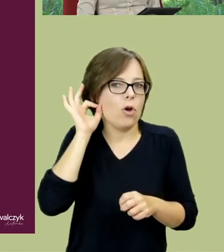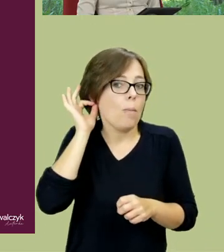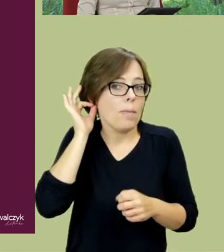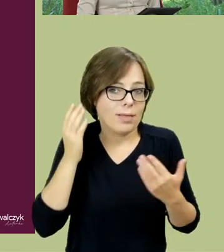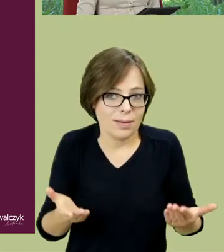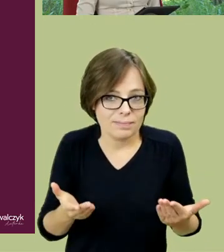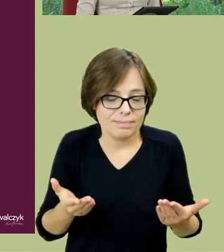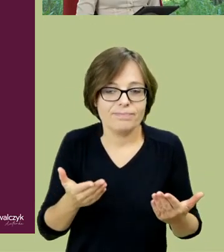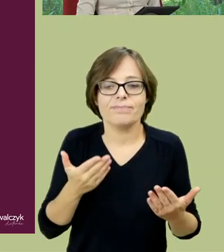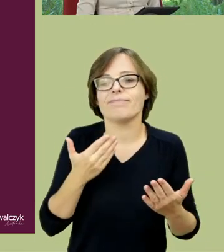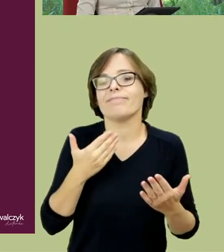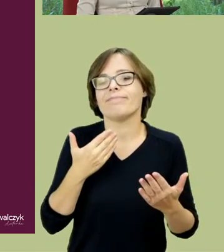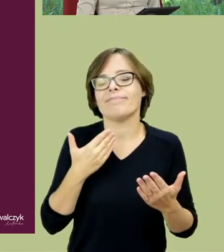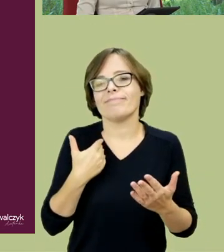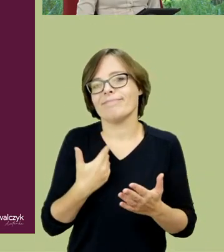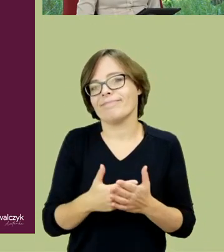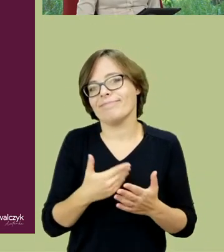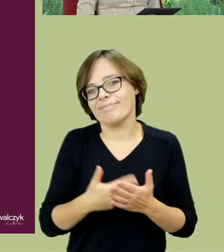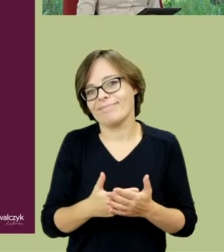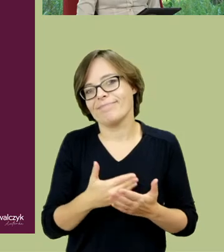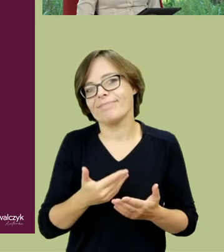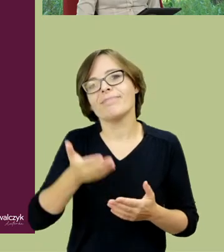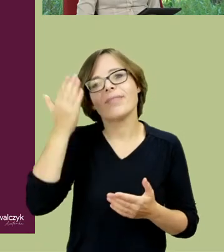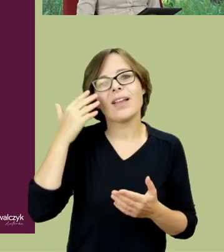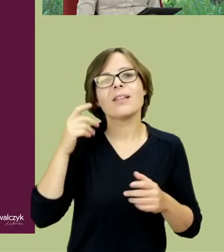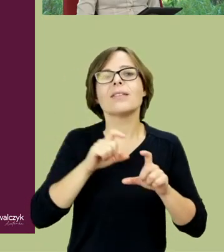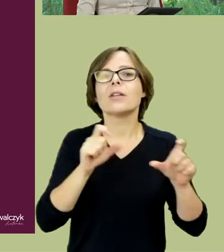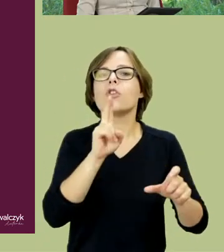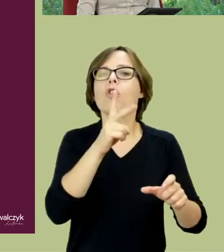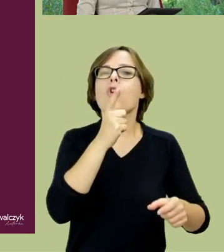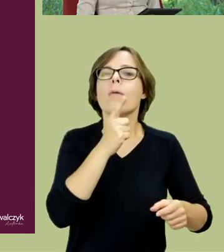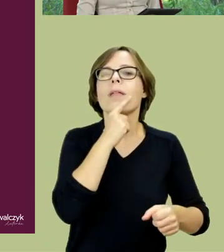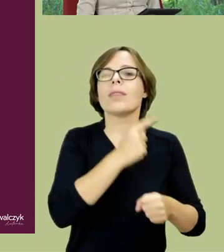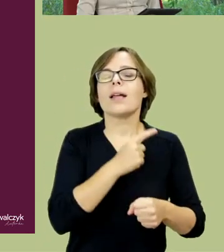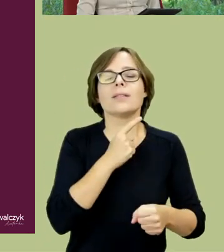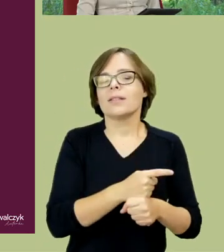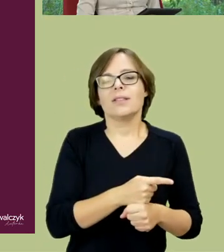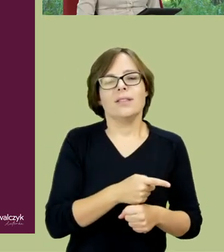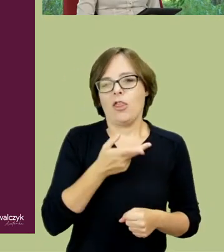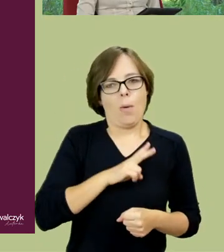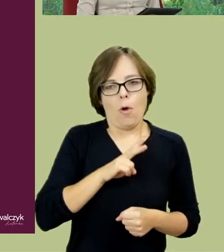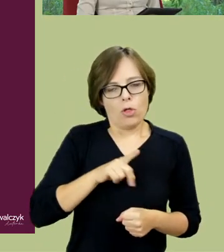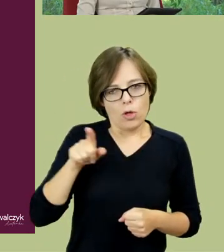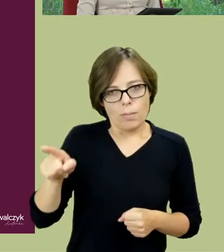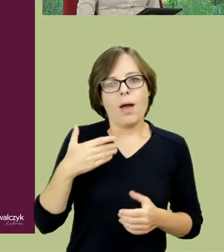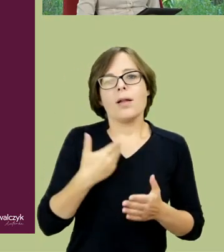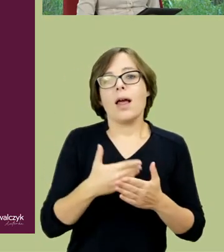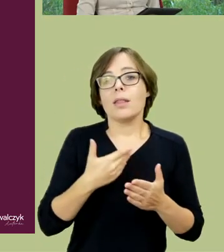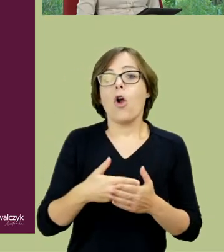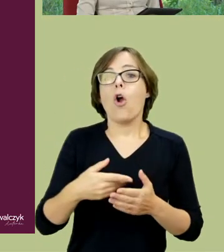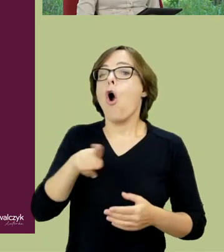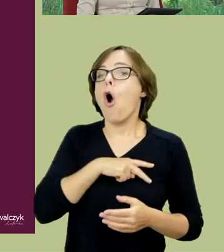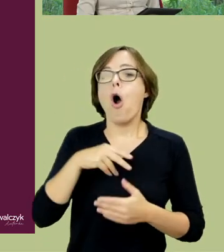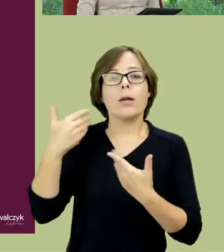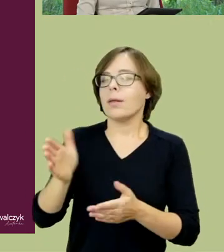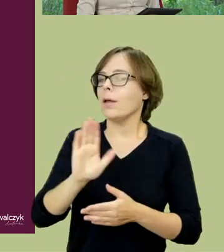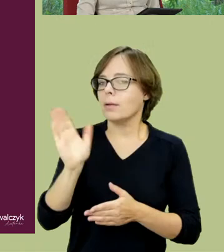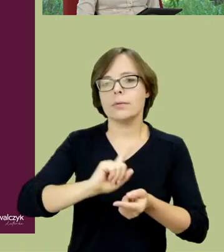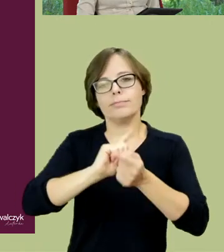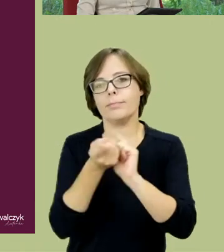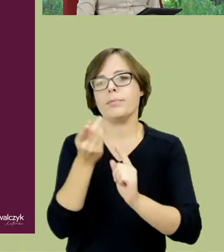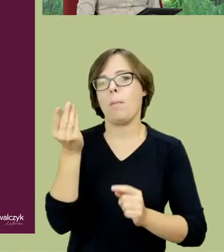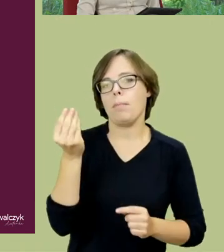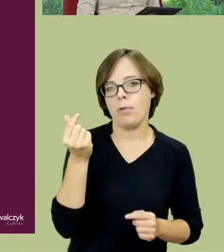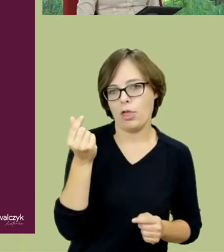nie podobało się to ówczesnym decydentom. Zaproponowano jej więc ekwiwalent pieniężny, o